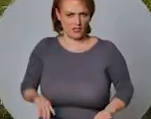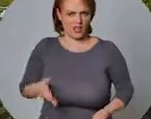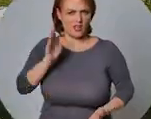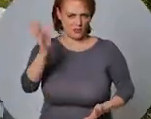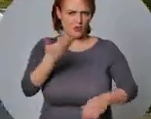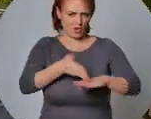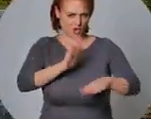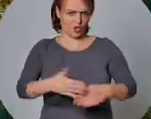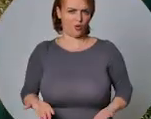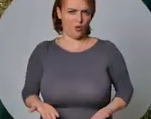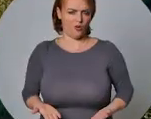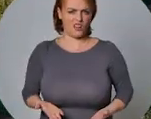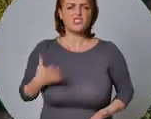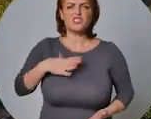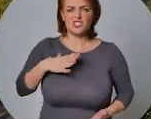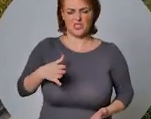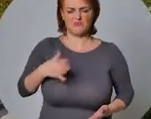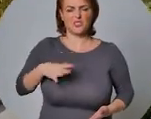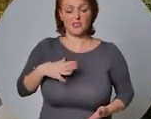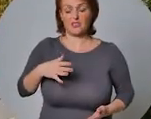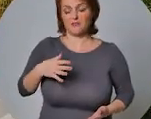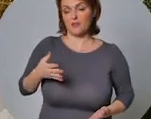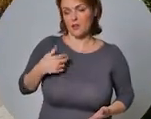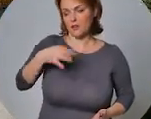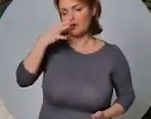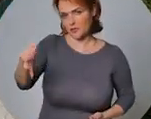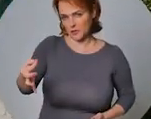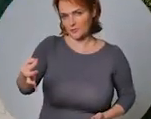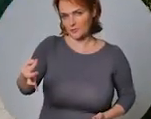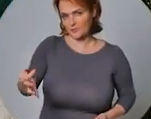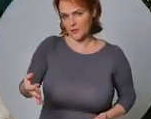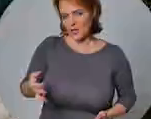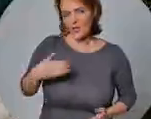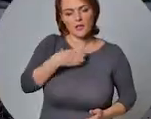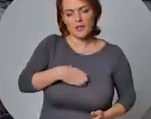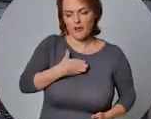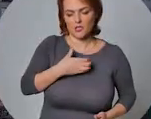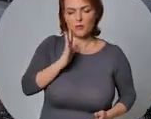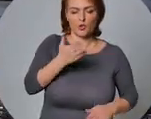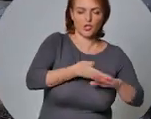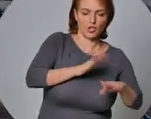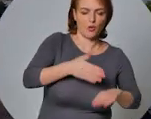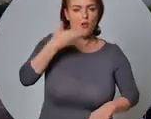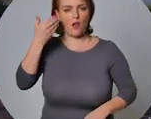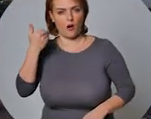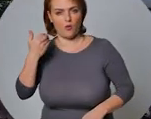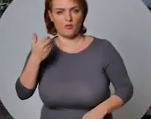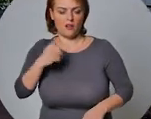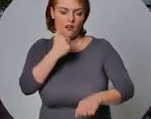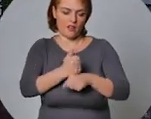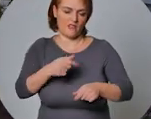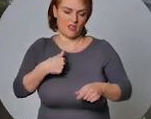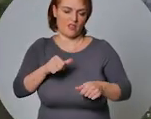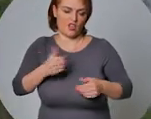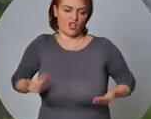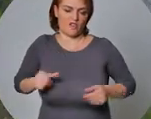greu, că nu știu ce, că într-o parte, că în altă, voi băieți. Indiferent cum ați începe, greu, ușor, că e și-o mai ieșit aici, că n-ați poate